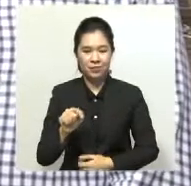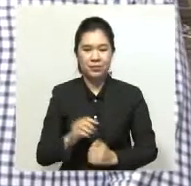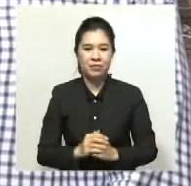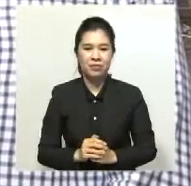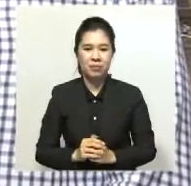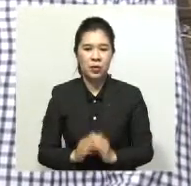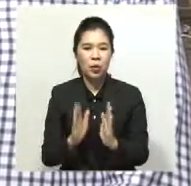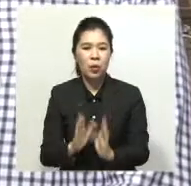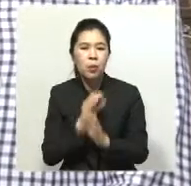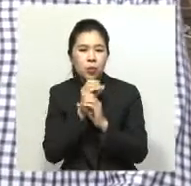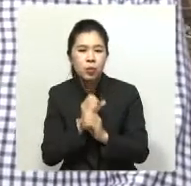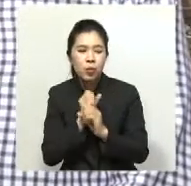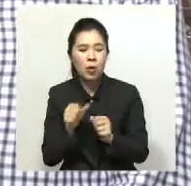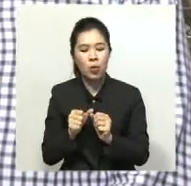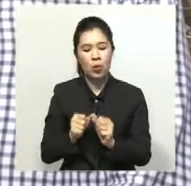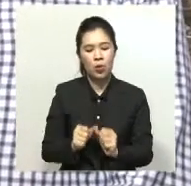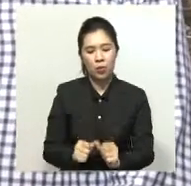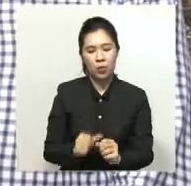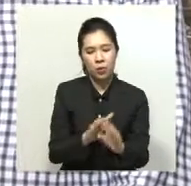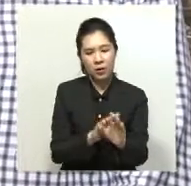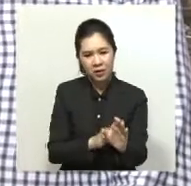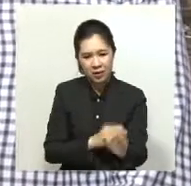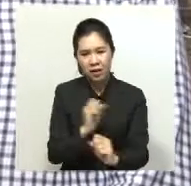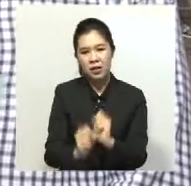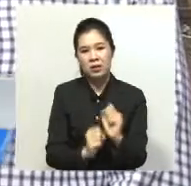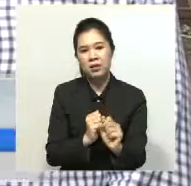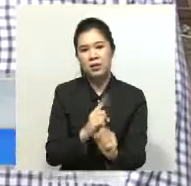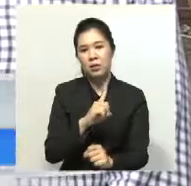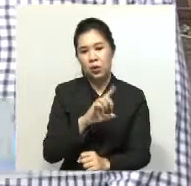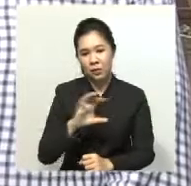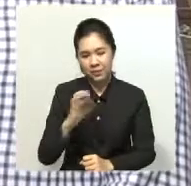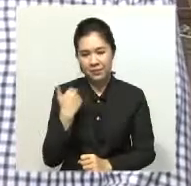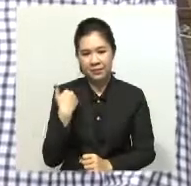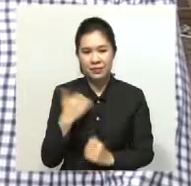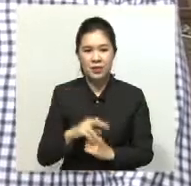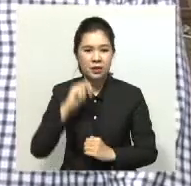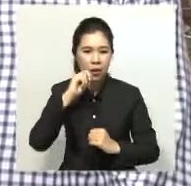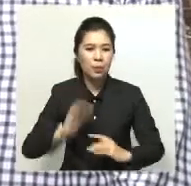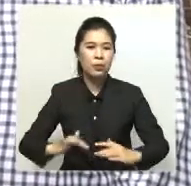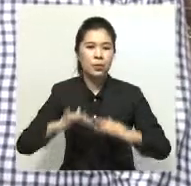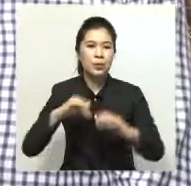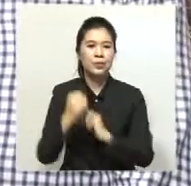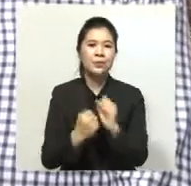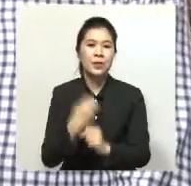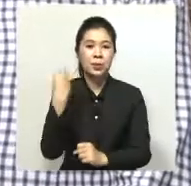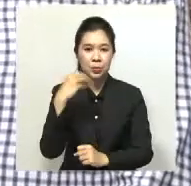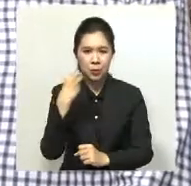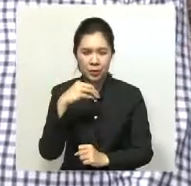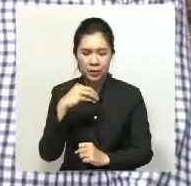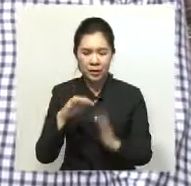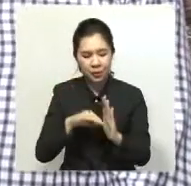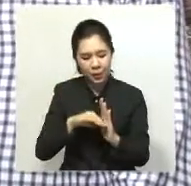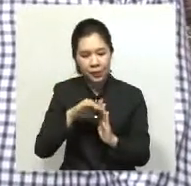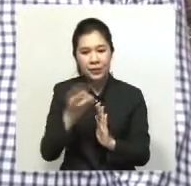ผู้เฒ่าผู้แก่ท่านเล่าว่าเป็นร้อยปีตลาดจะเป็นย่านการค้าแล้วก็จะมีน้ำท่วมอย่างนี้ทุกปีแต่ไม่มาก